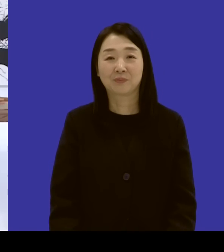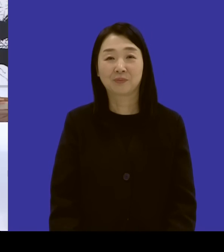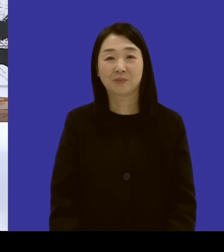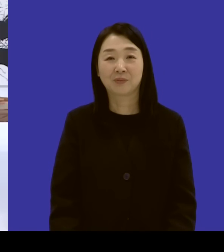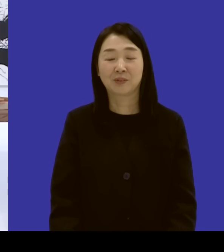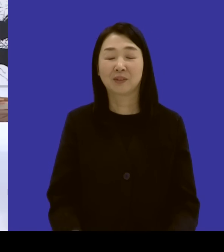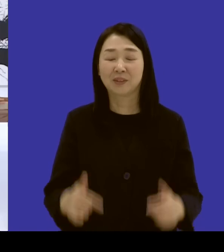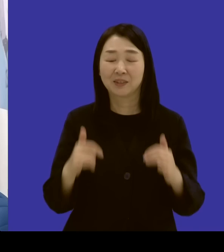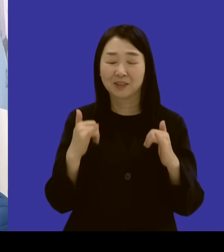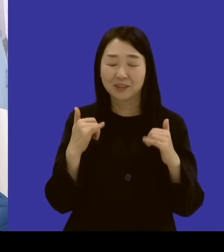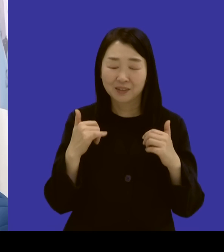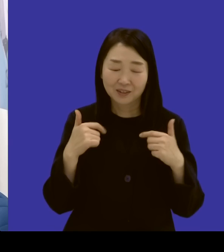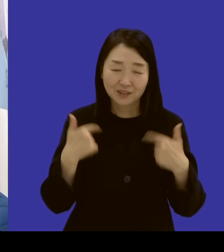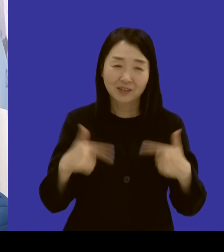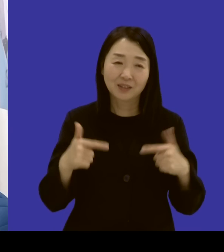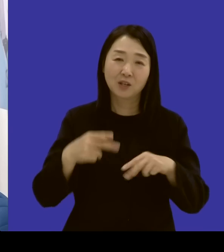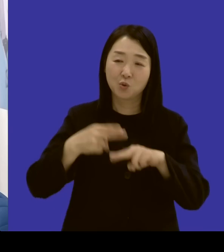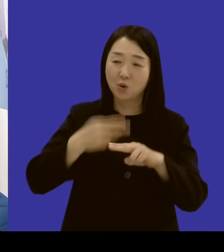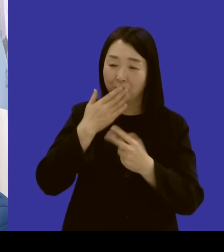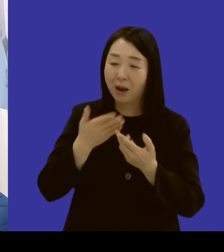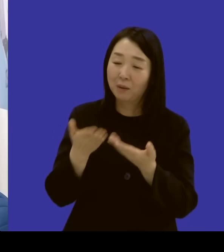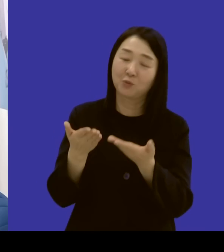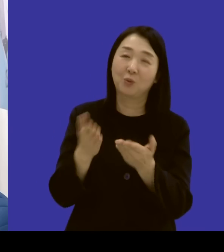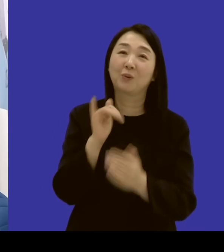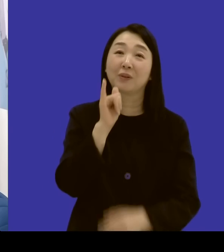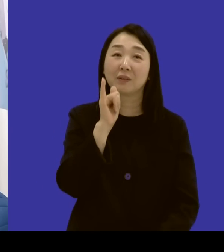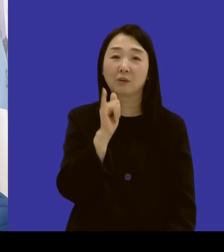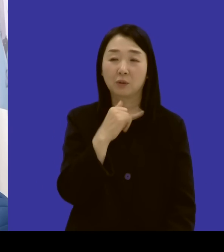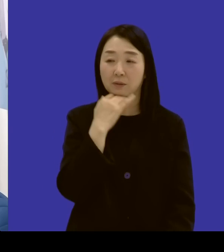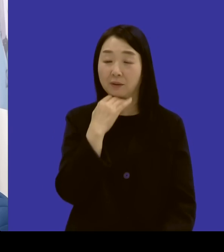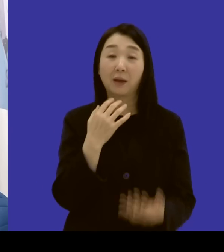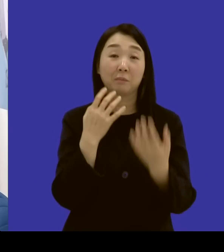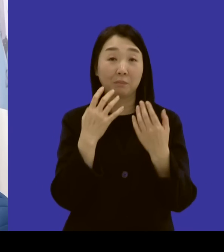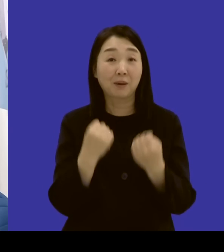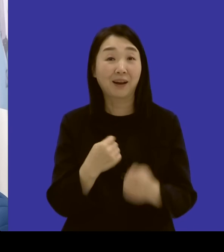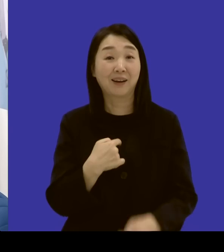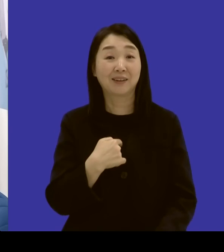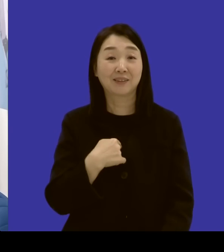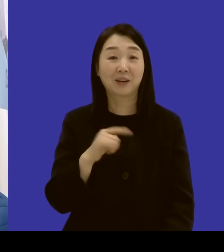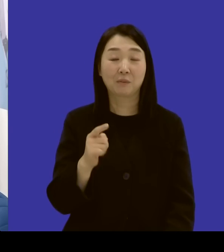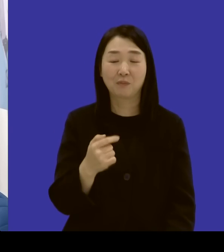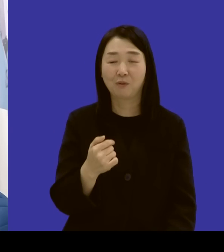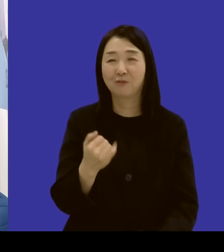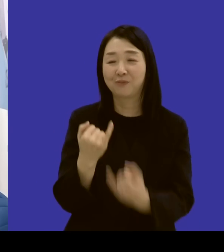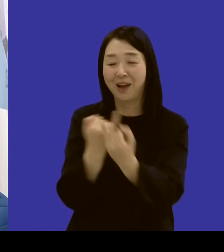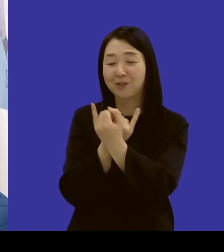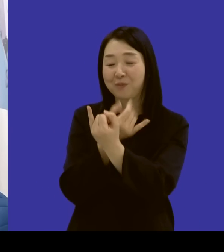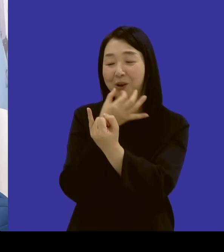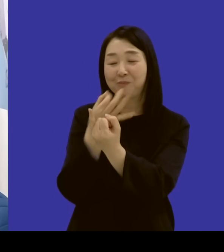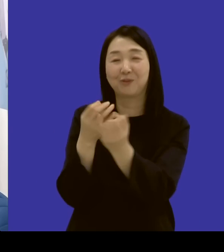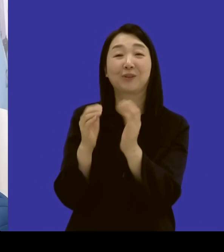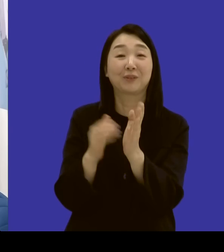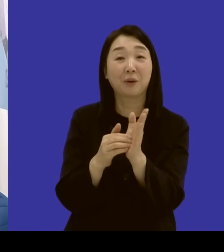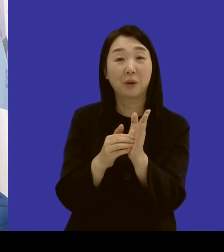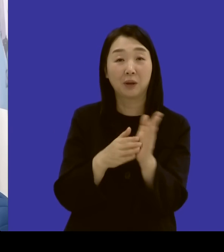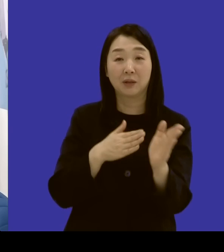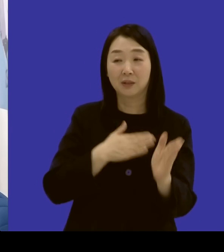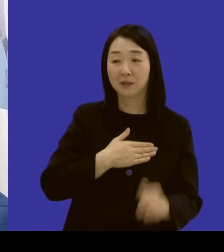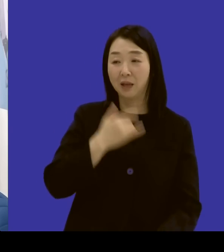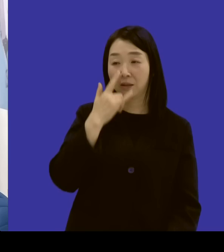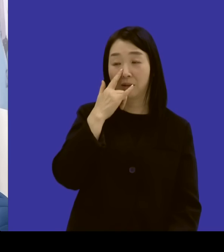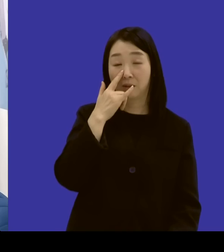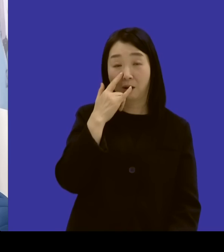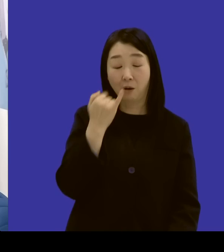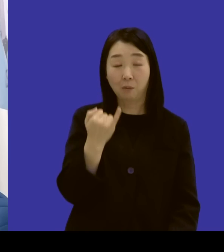밥을 해주시는데 나이가 꽤 드셨던 분이라서 제가 물론 아줌마라고 부르긴 했지만 네. 저한테는